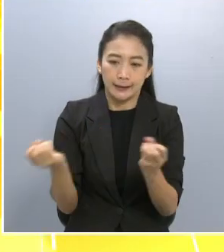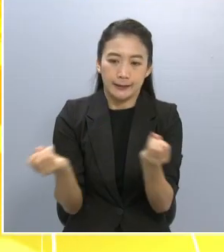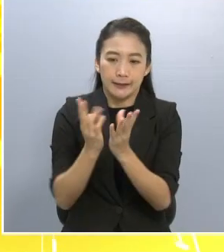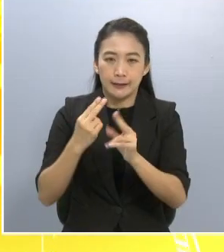เป็น